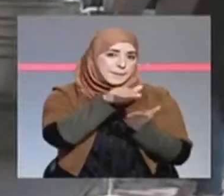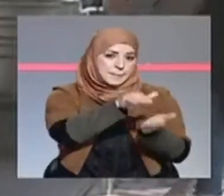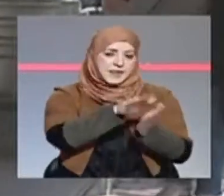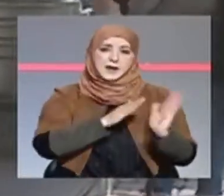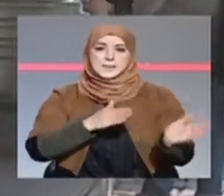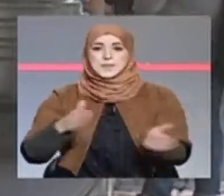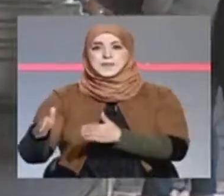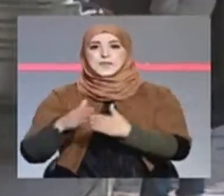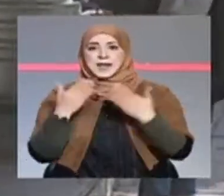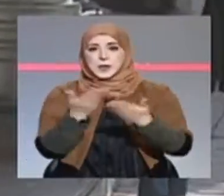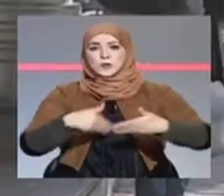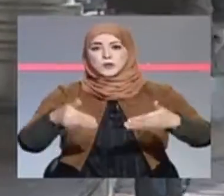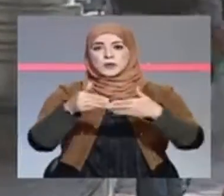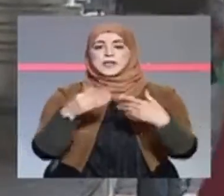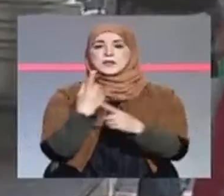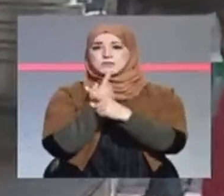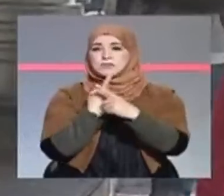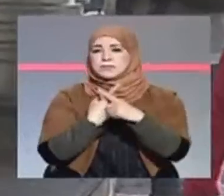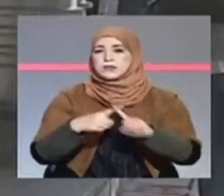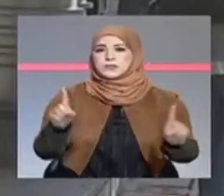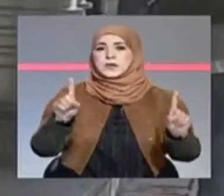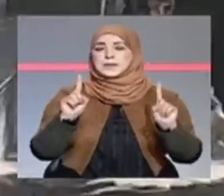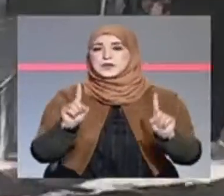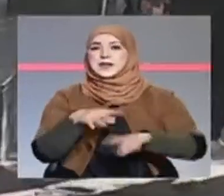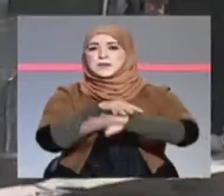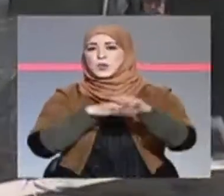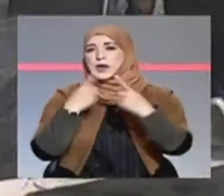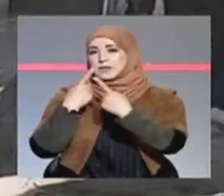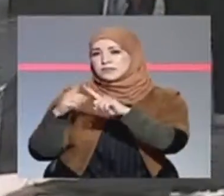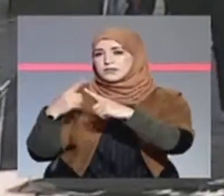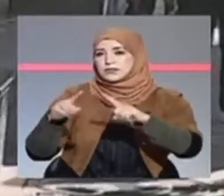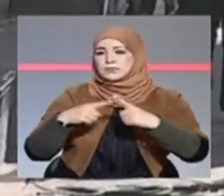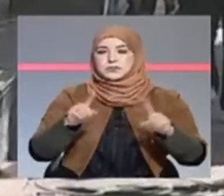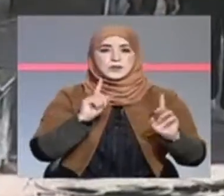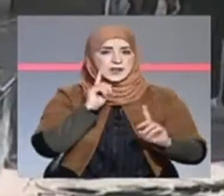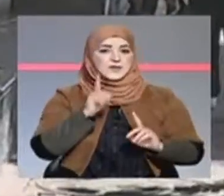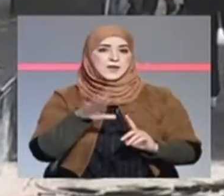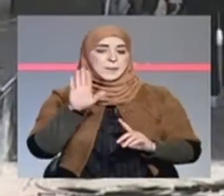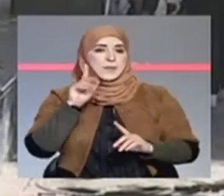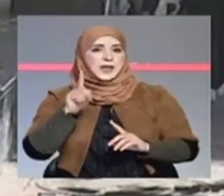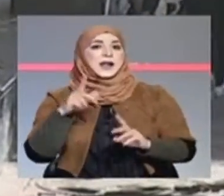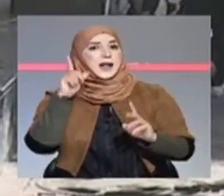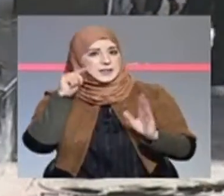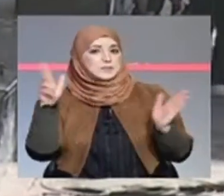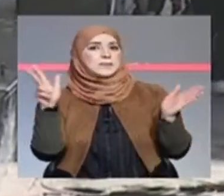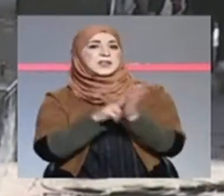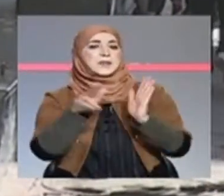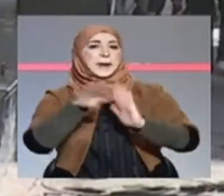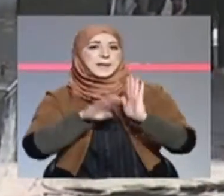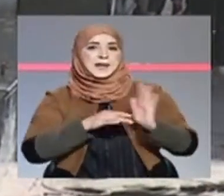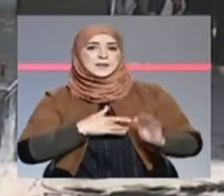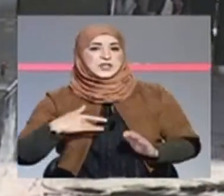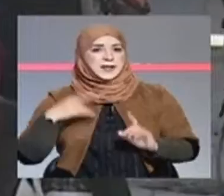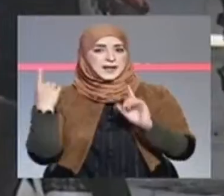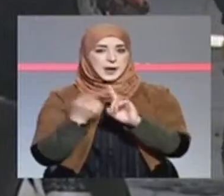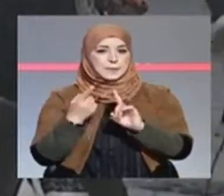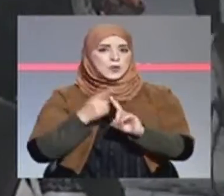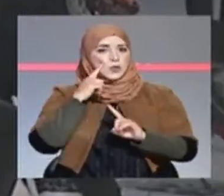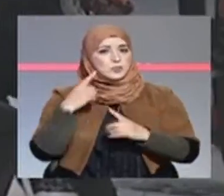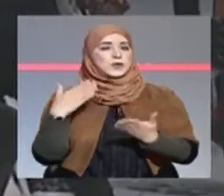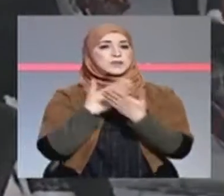تختلف من ولايه الى اخرى الا ان الاكيده في الامر تطبيق كل الاجراءات الكفيله بمواجهه